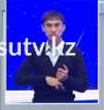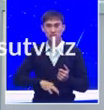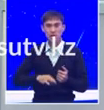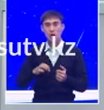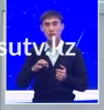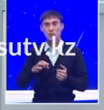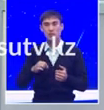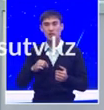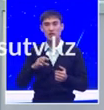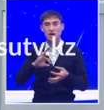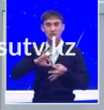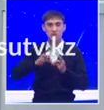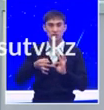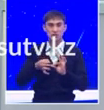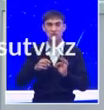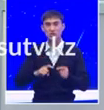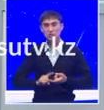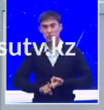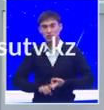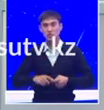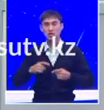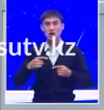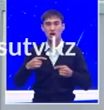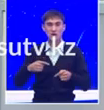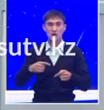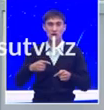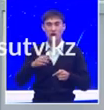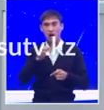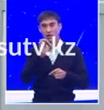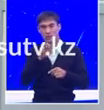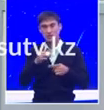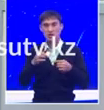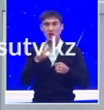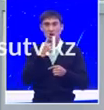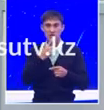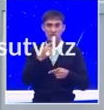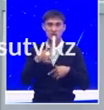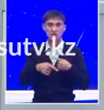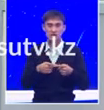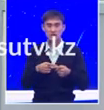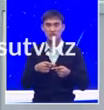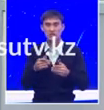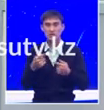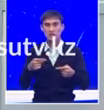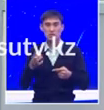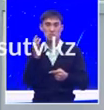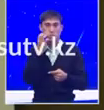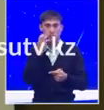параректальные свищи, осложненные свищи, анальные трещины, осложнения с кровотечением, болевым синдромом, в том числе и